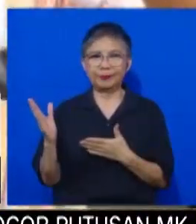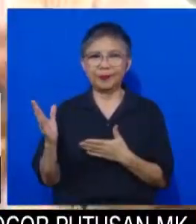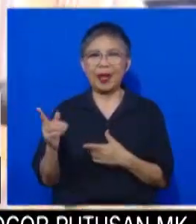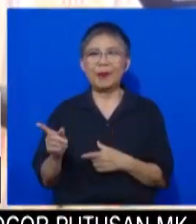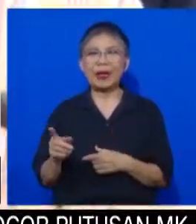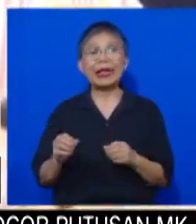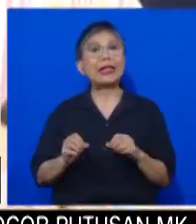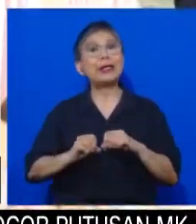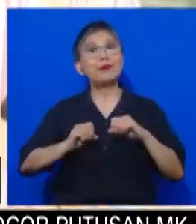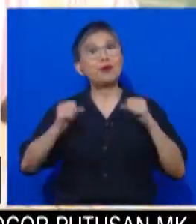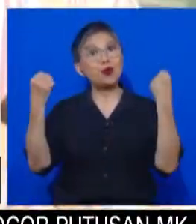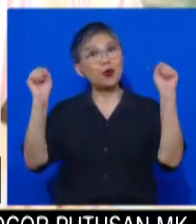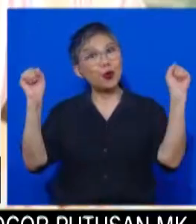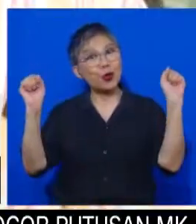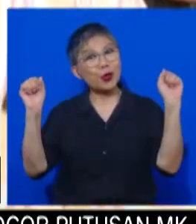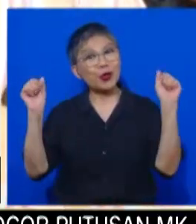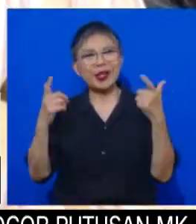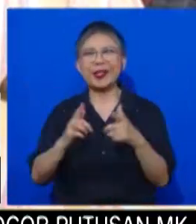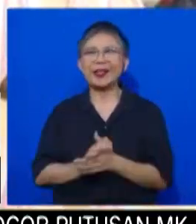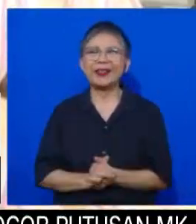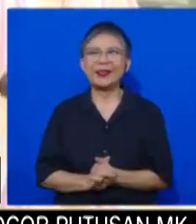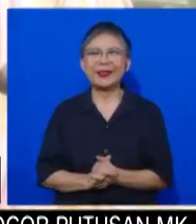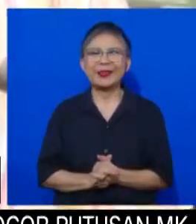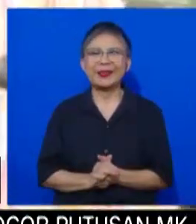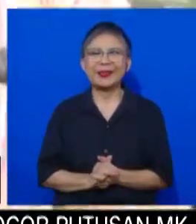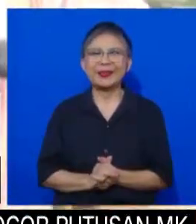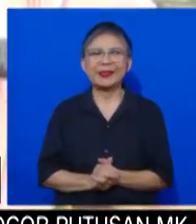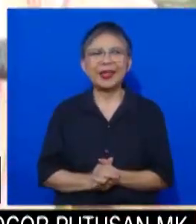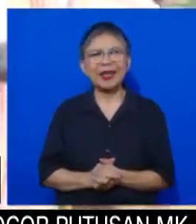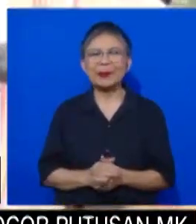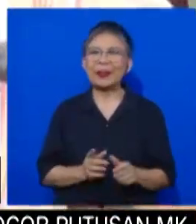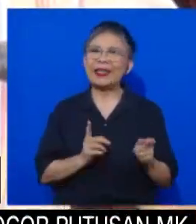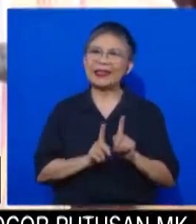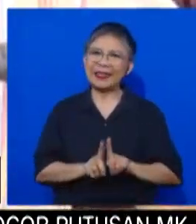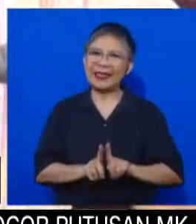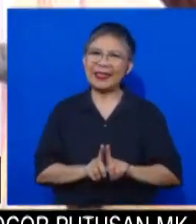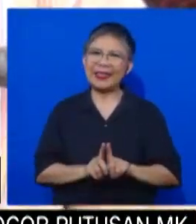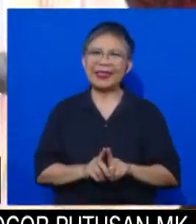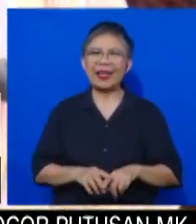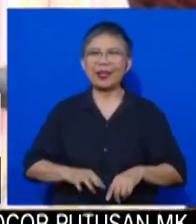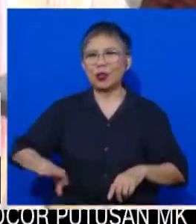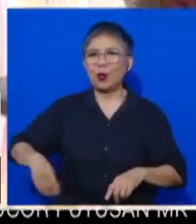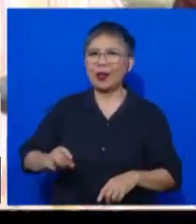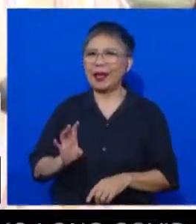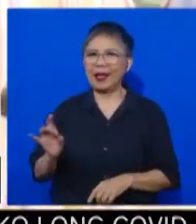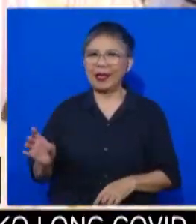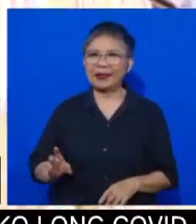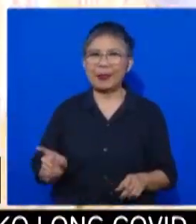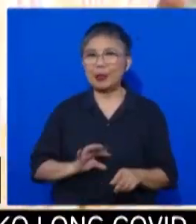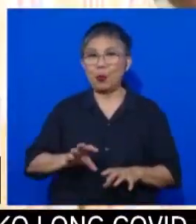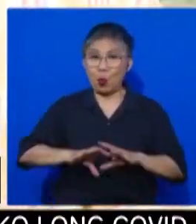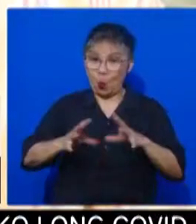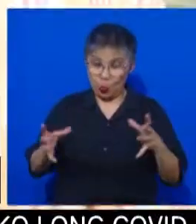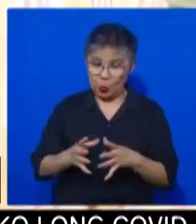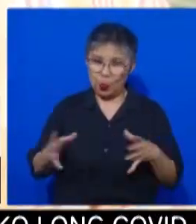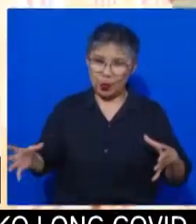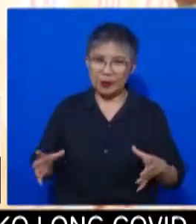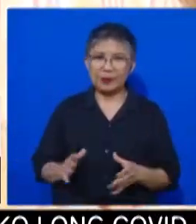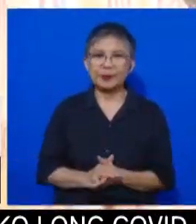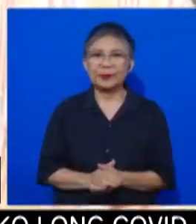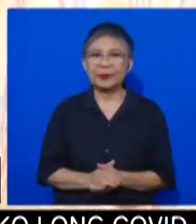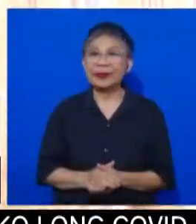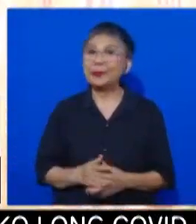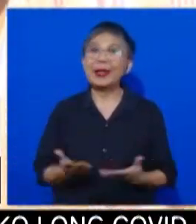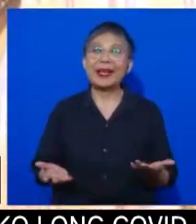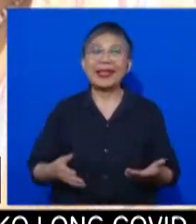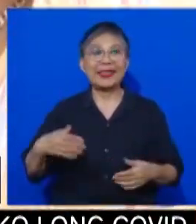rangka liburan pastinya. Sama siapa aja nih Mas Kabar? Dengan istri dan keluarga lainnya juga. Ya, jauh ini gimana rasanya